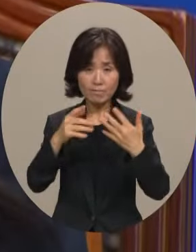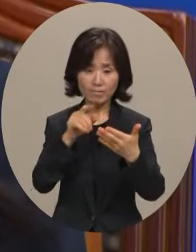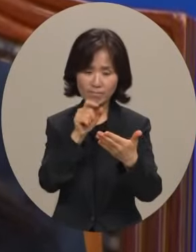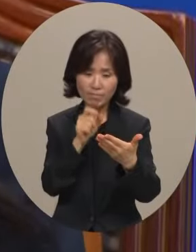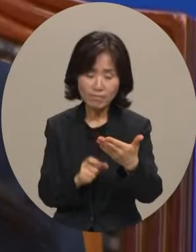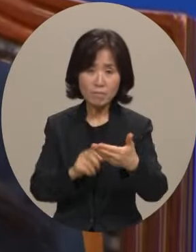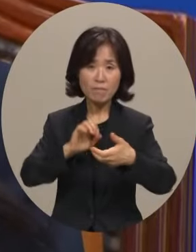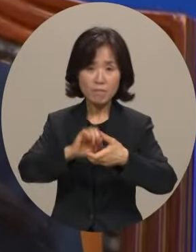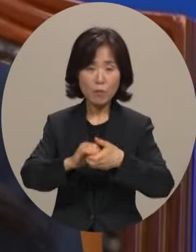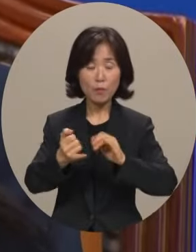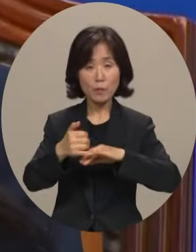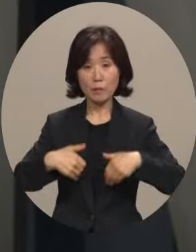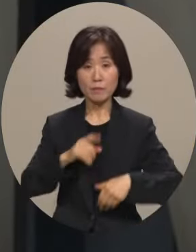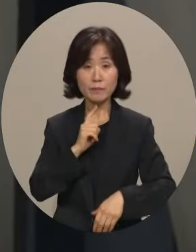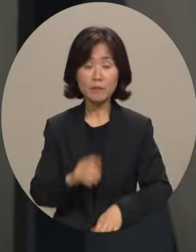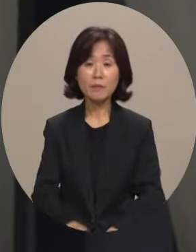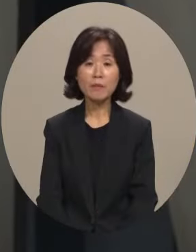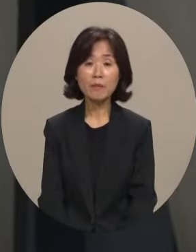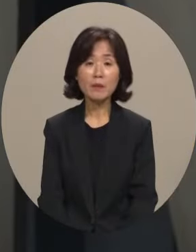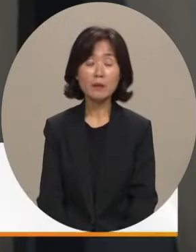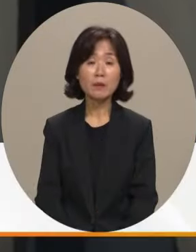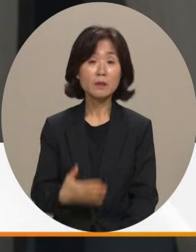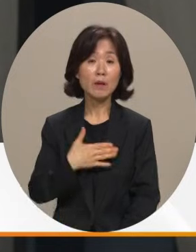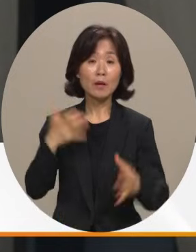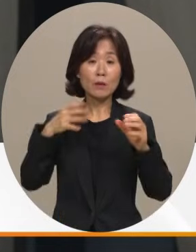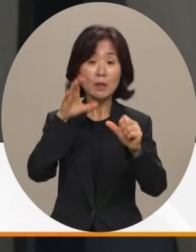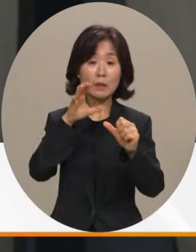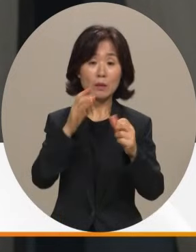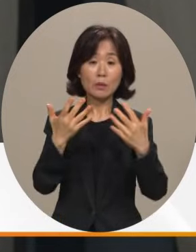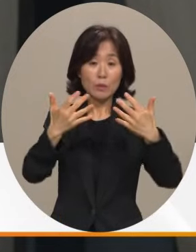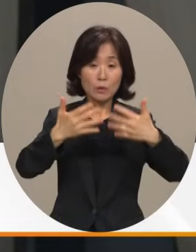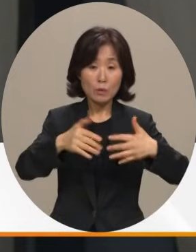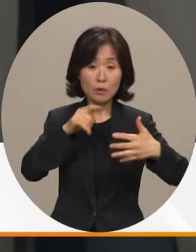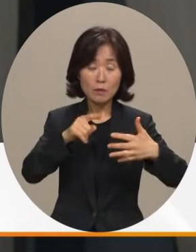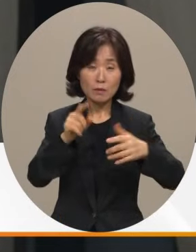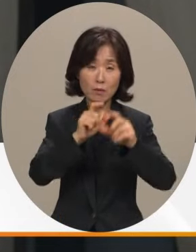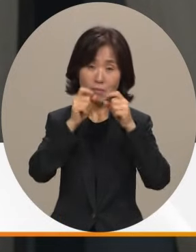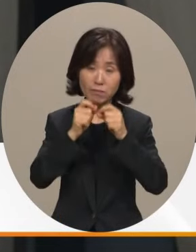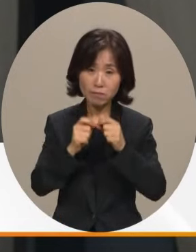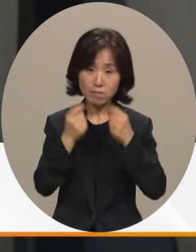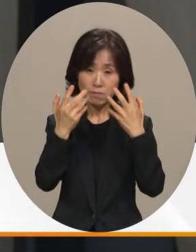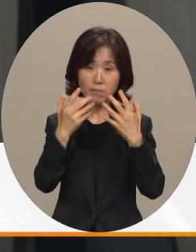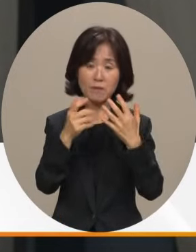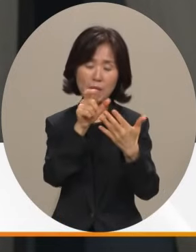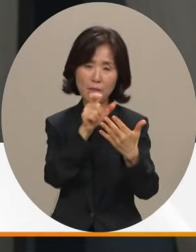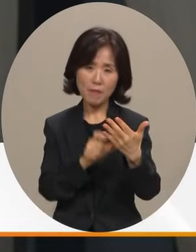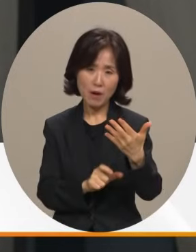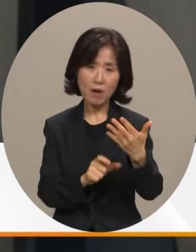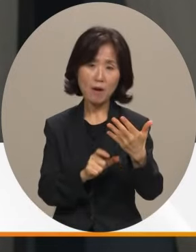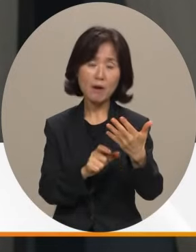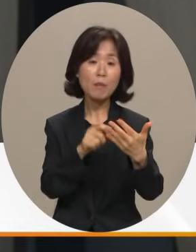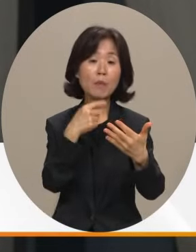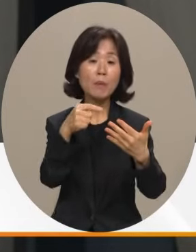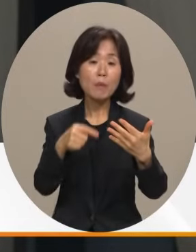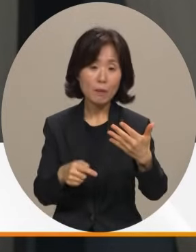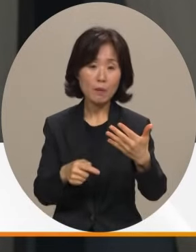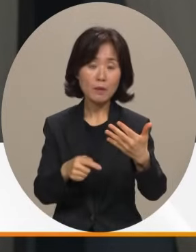초점을 맞추고 있습니다. 정서적 아동학대 구성요건을 구체화하고 명확화하는 방향으로